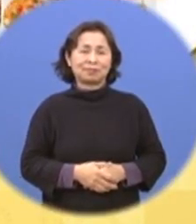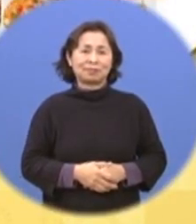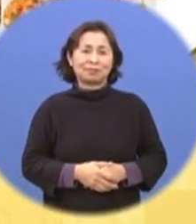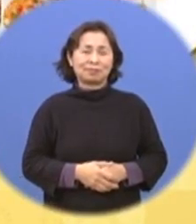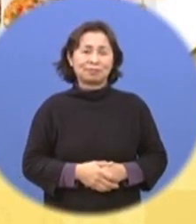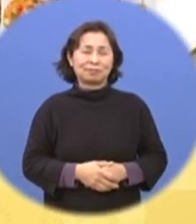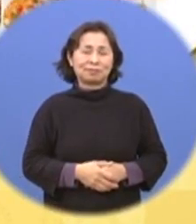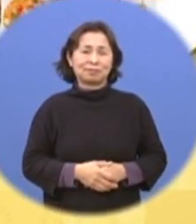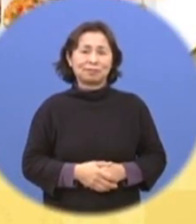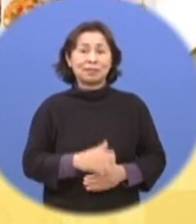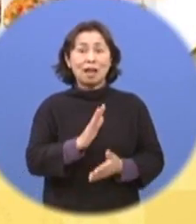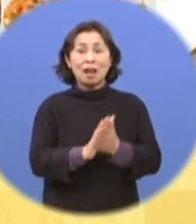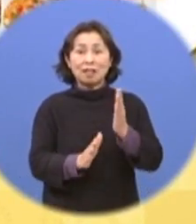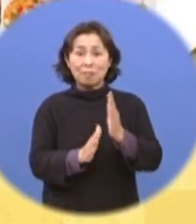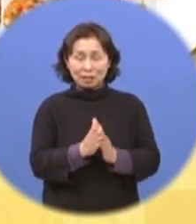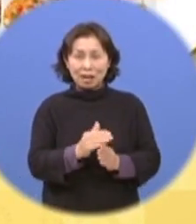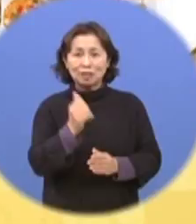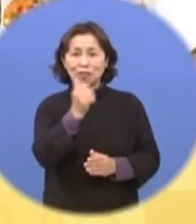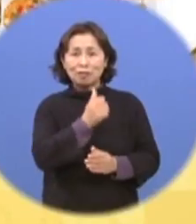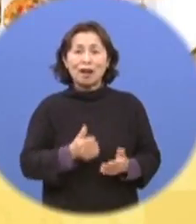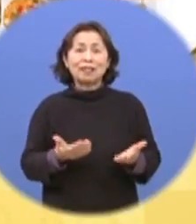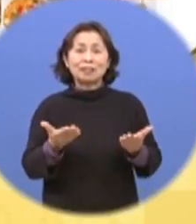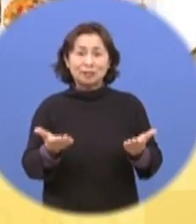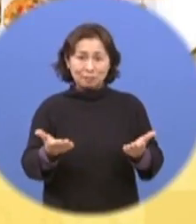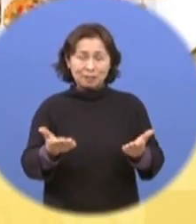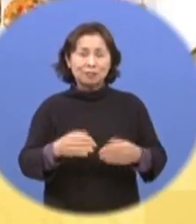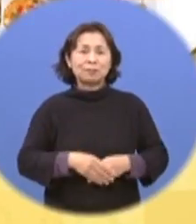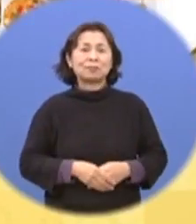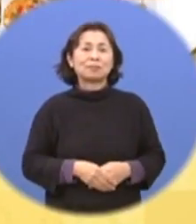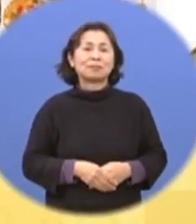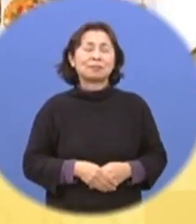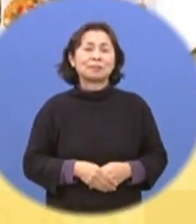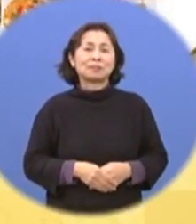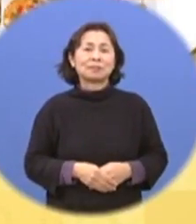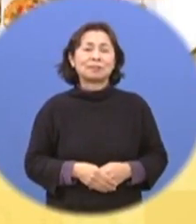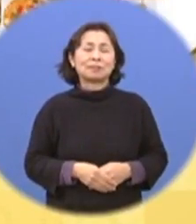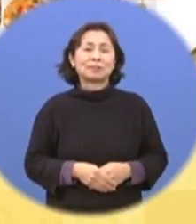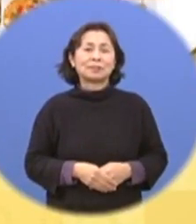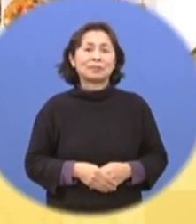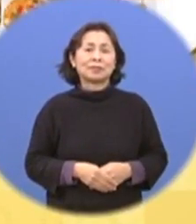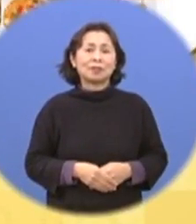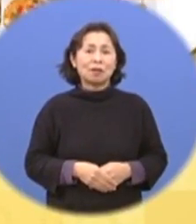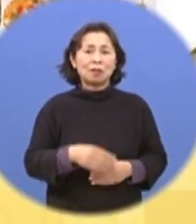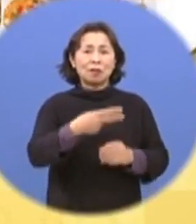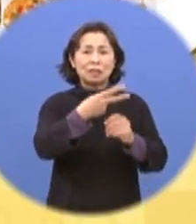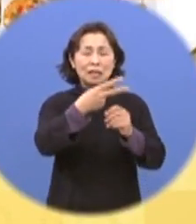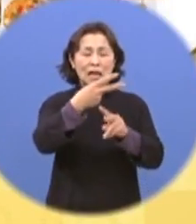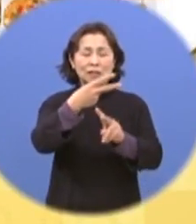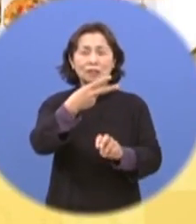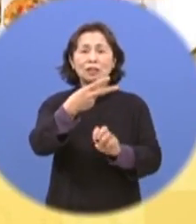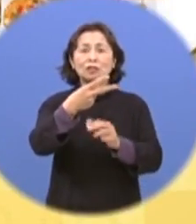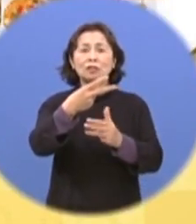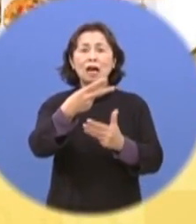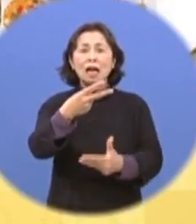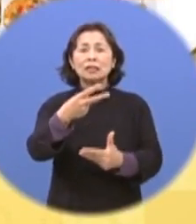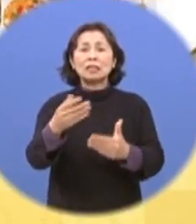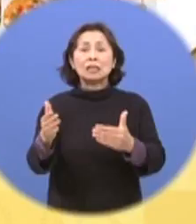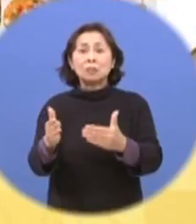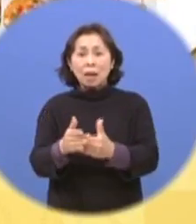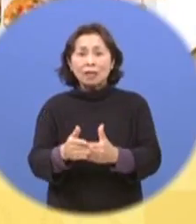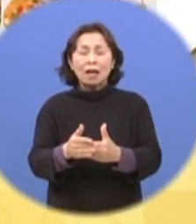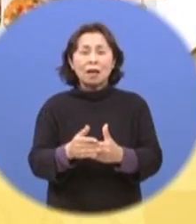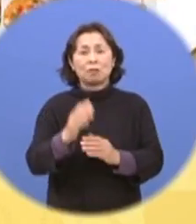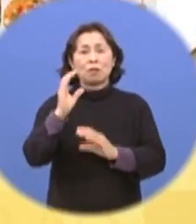では改めてお伝えします和歌山 gba フェスタは2月28日まで開催してい